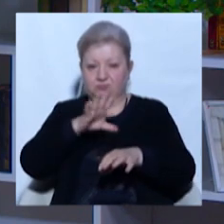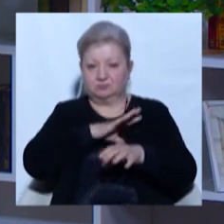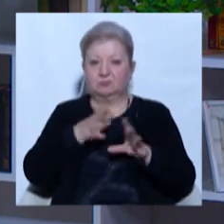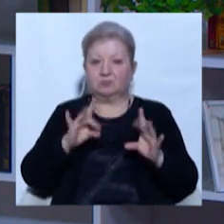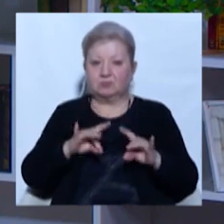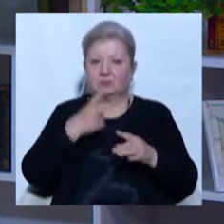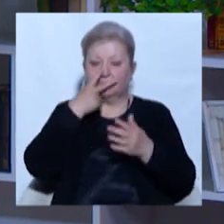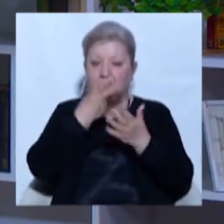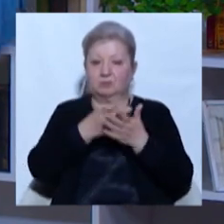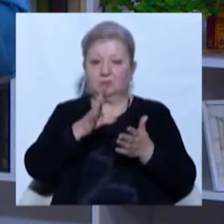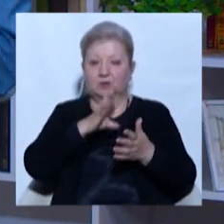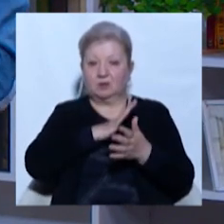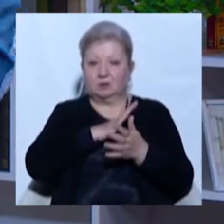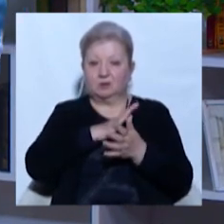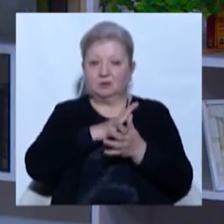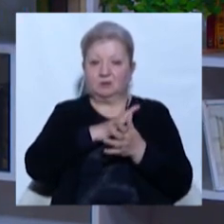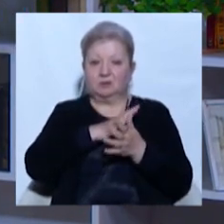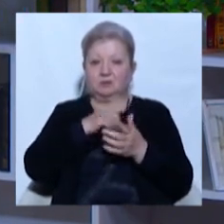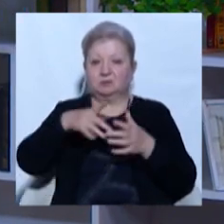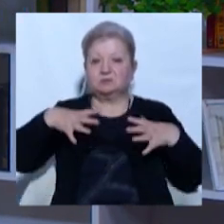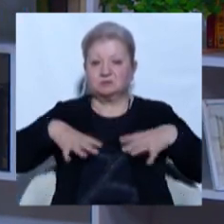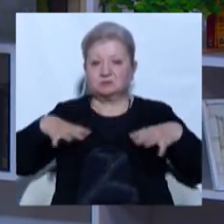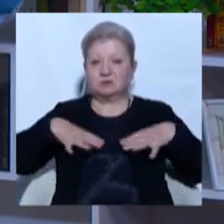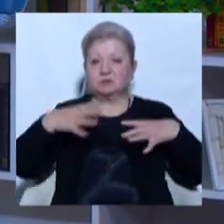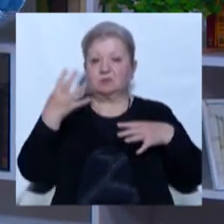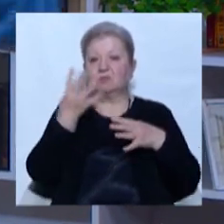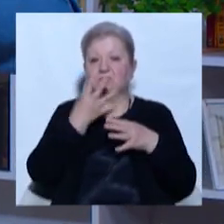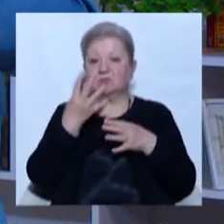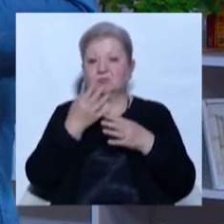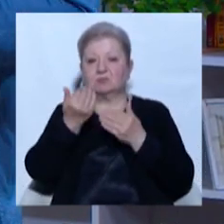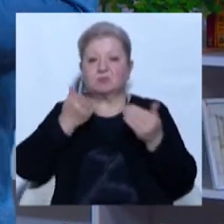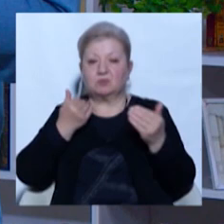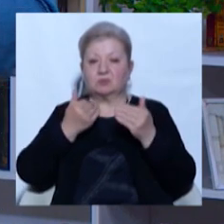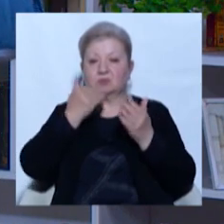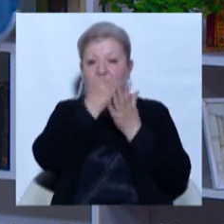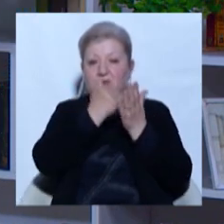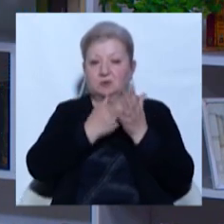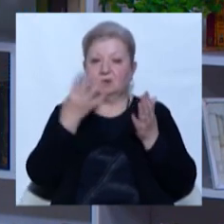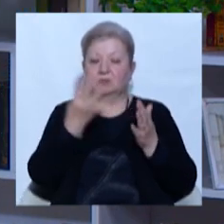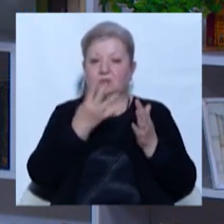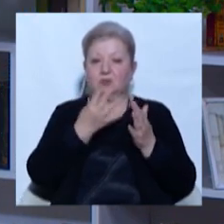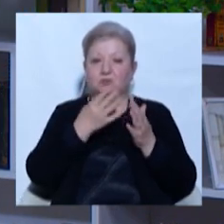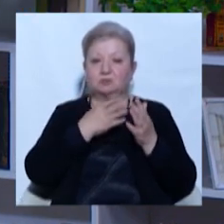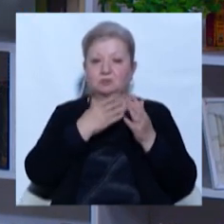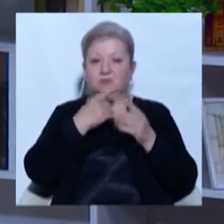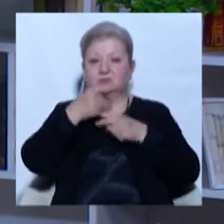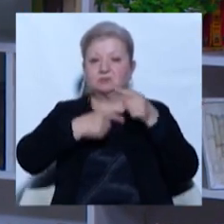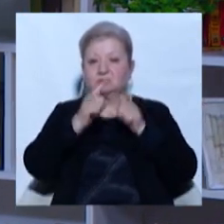მაგრამ ჩვენ ნახეთ, რომ საქართველო მეოთხე საუკუნის წინა გაკვეთილებში ჩვენ ნახეთ, რომ მეოთხე საუკუნის